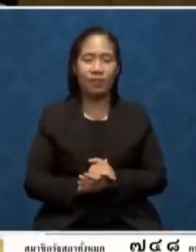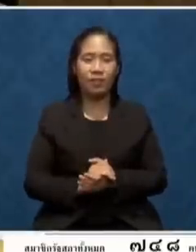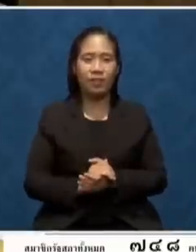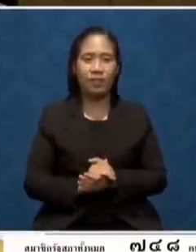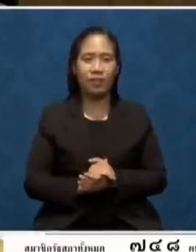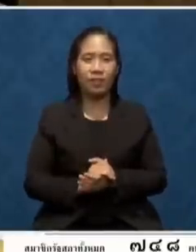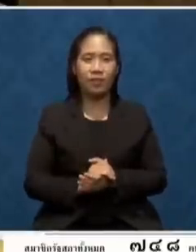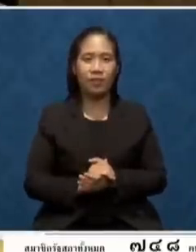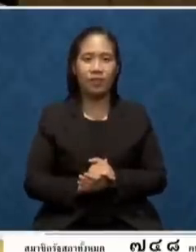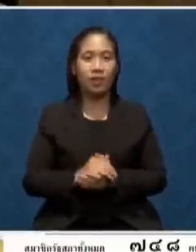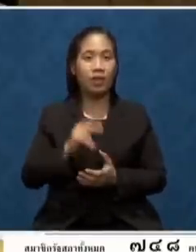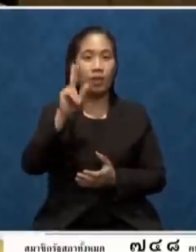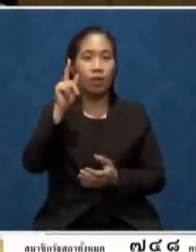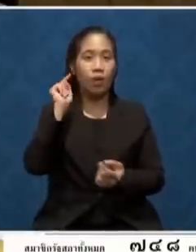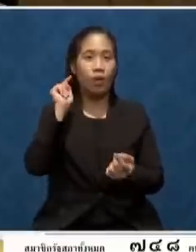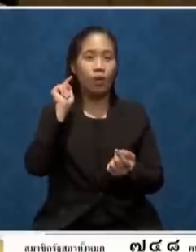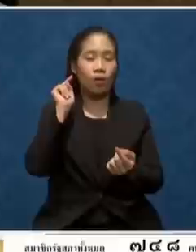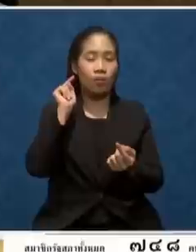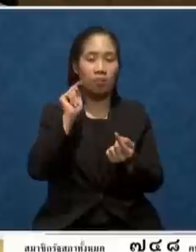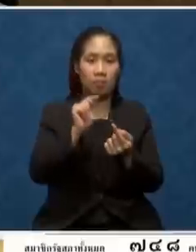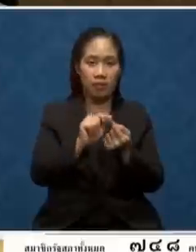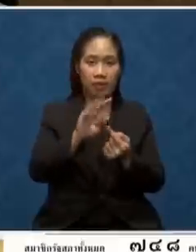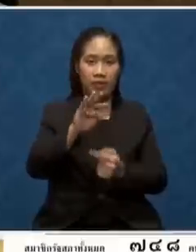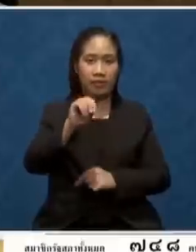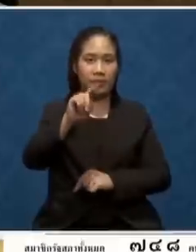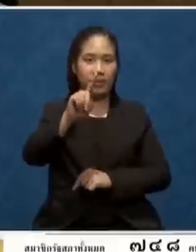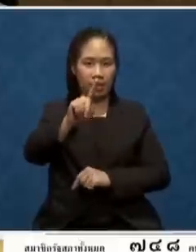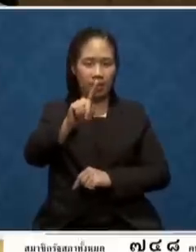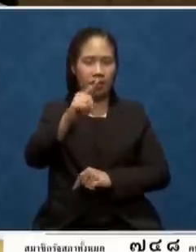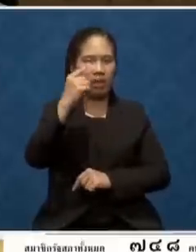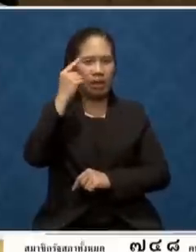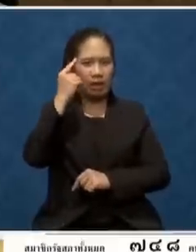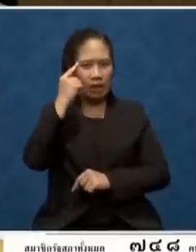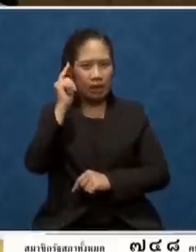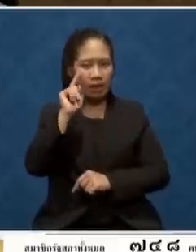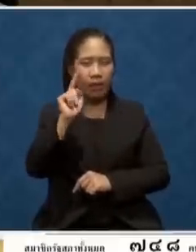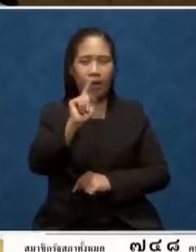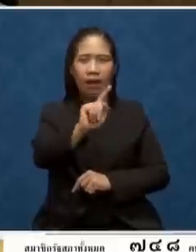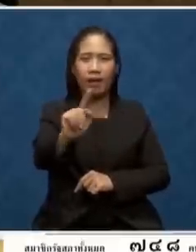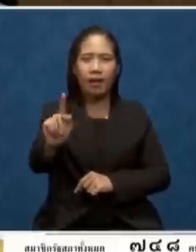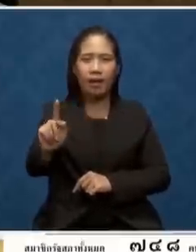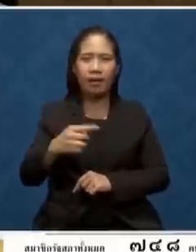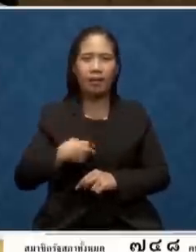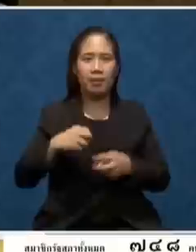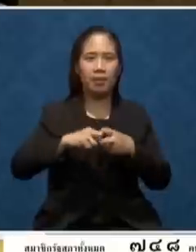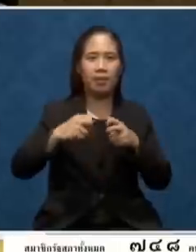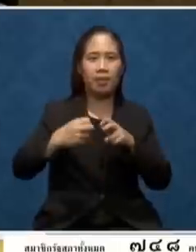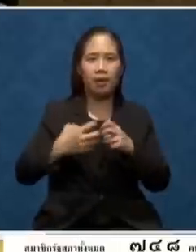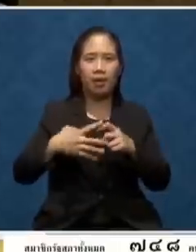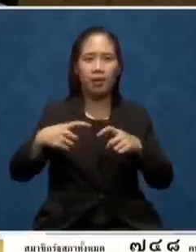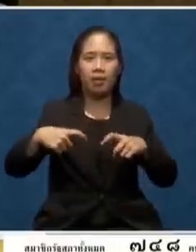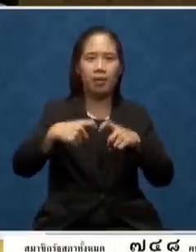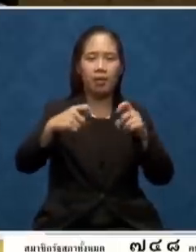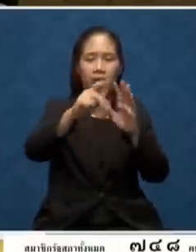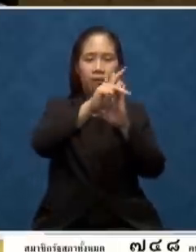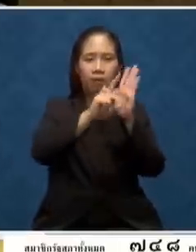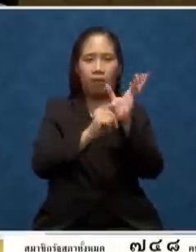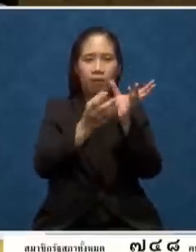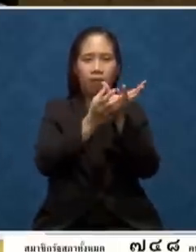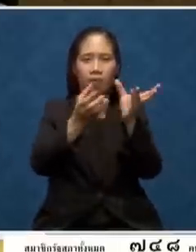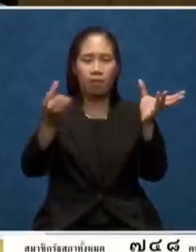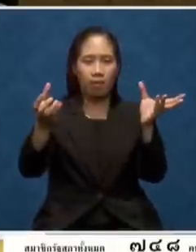นั้นข้อบังคับที่ 41จะมาทำให้เกิดอะไรที่เป็นการขัดแย้งกับรัฐธรรมนูญ 2มาตรา